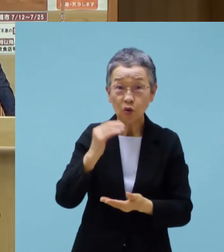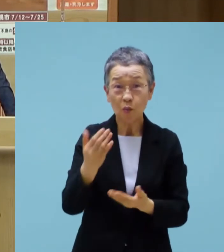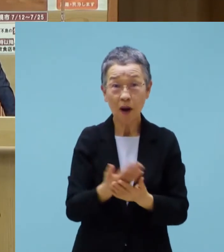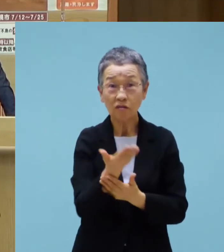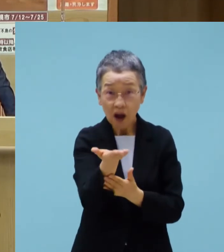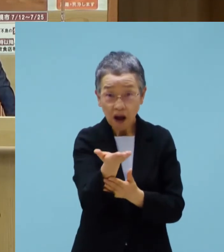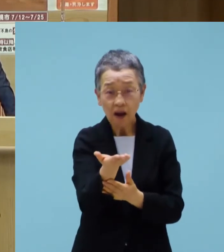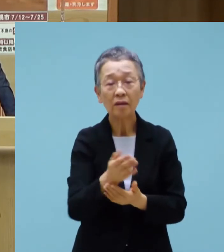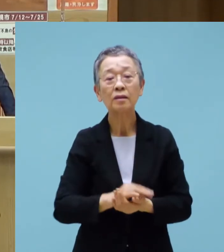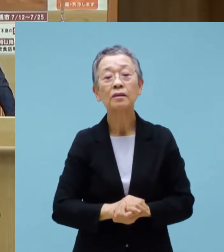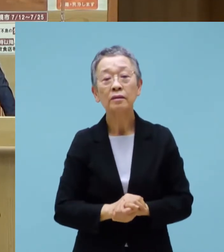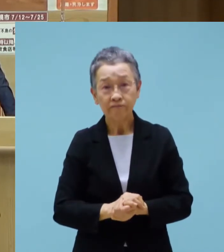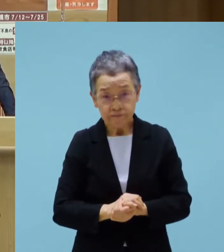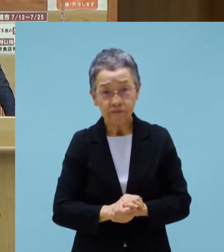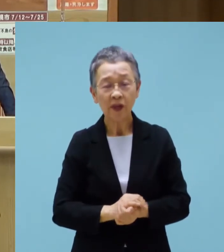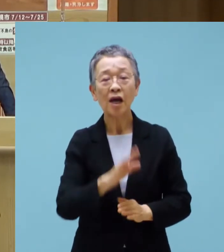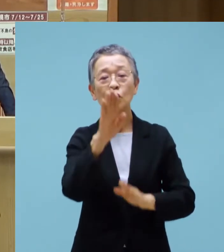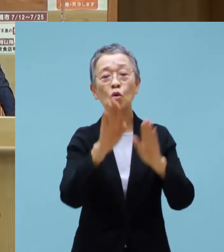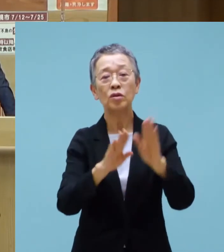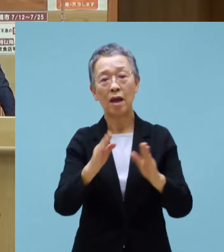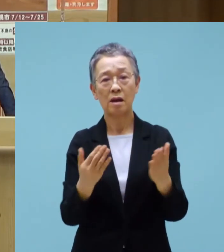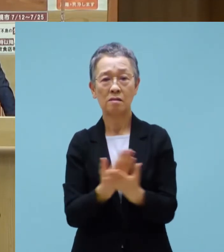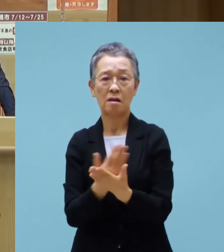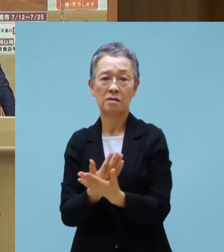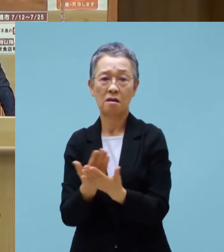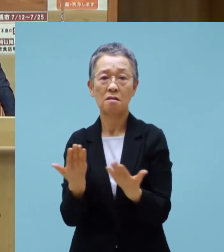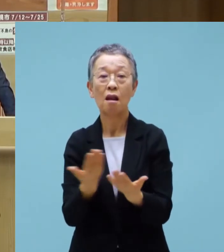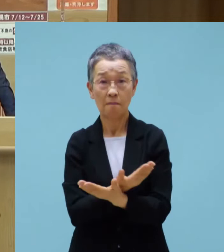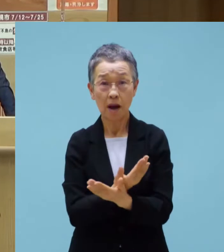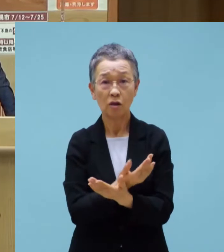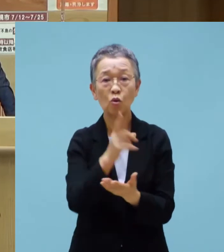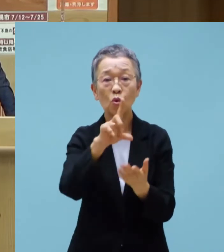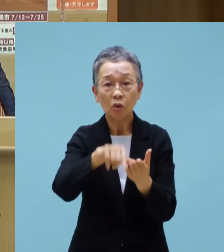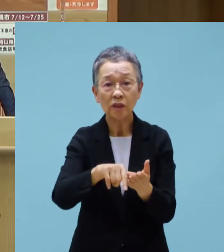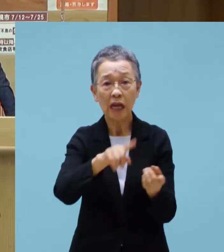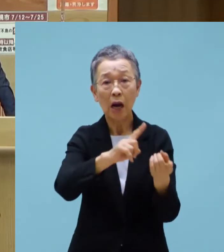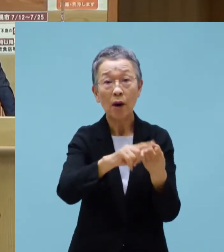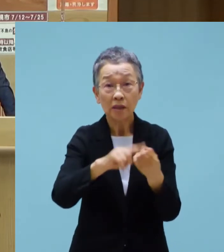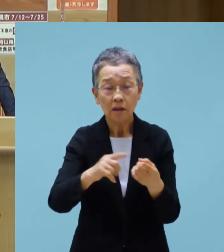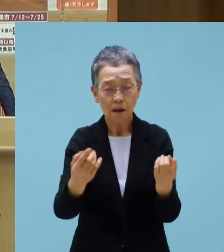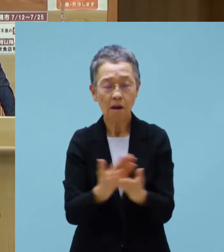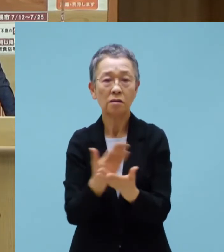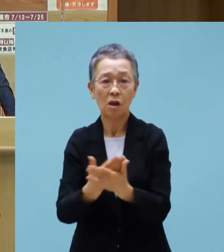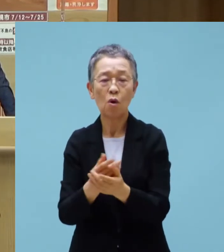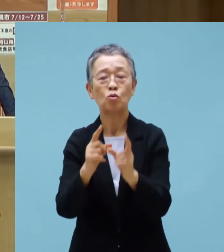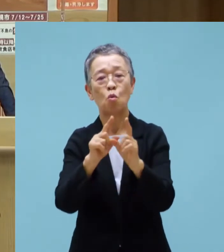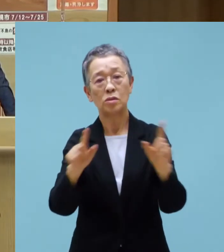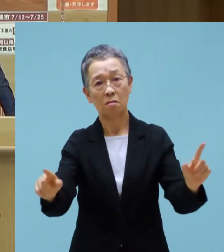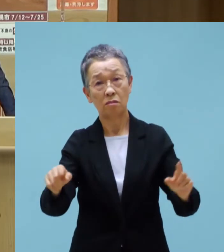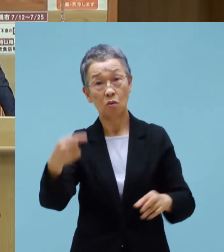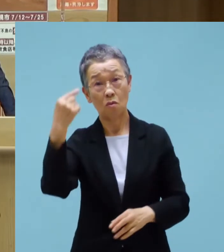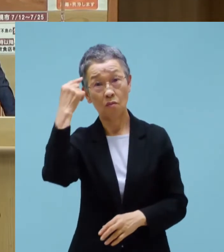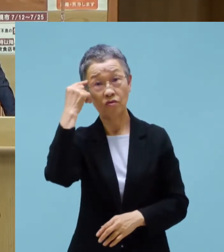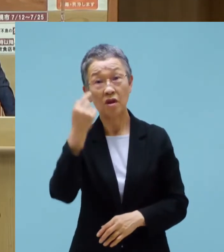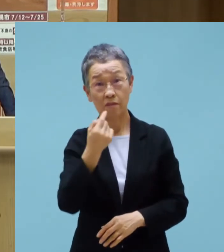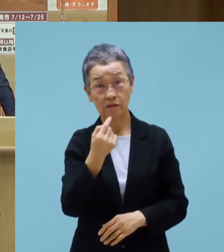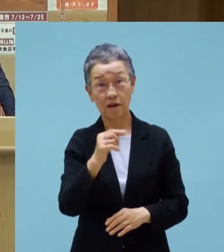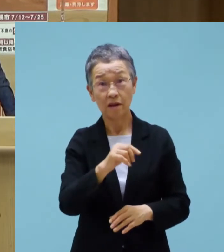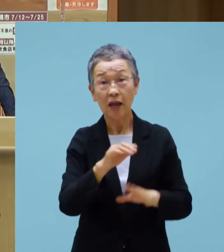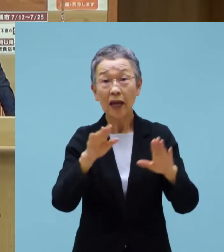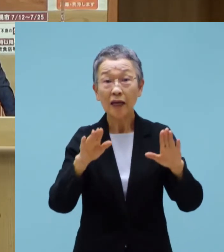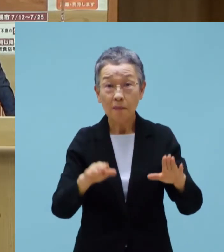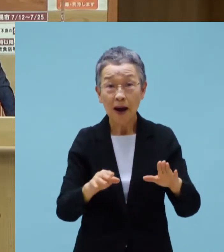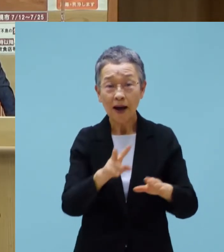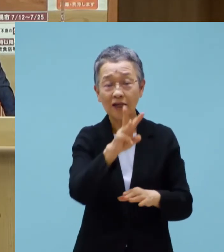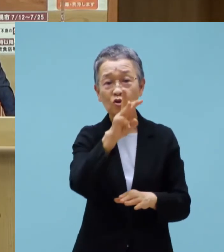況が改善すればその時に応じて対応していくっていうのは当然のことだと思います。ただ今13日連続で増加を